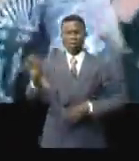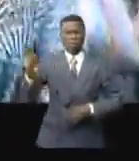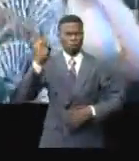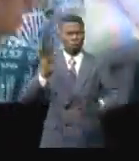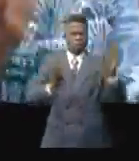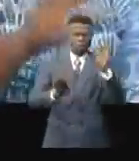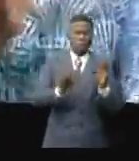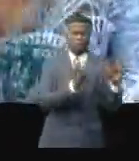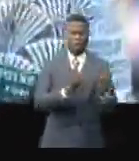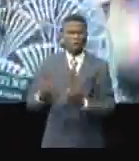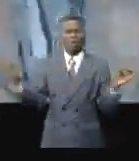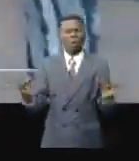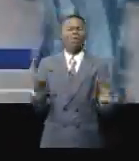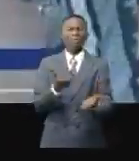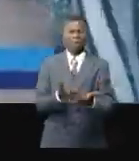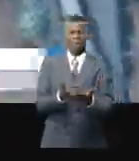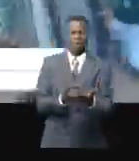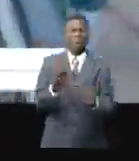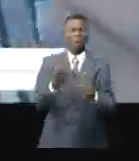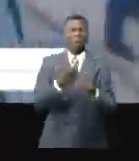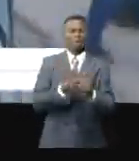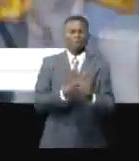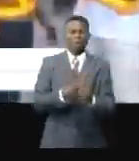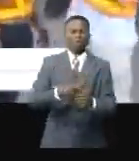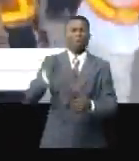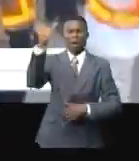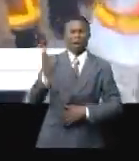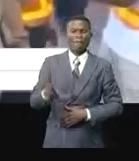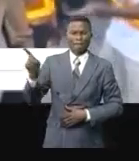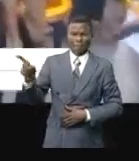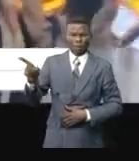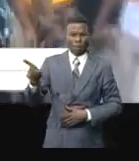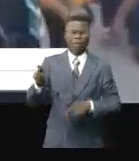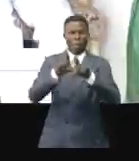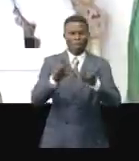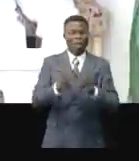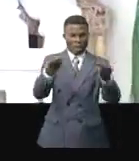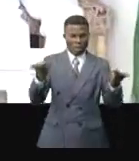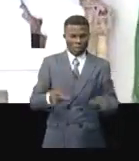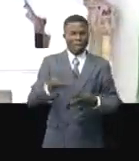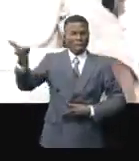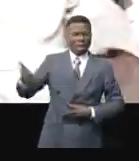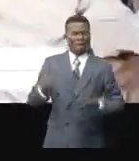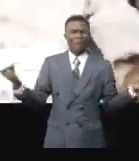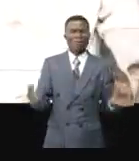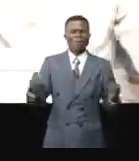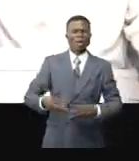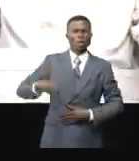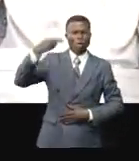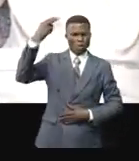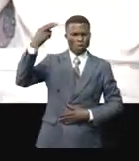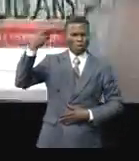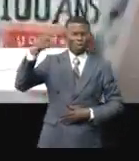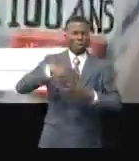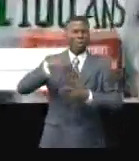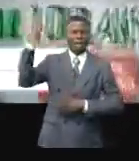pour organiser ce carnaval, notamment Nkamba, la Nouvelle-Jérusalem, sera également le lieu qui accueillera les invités venant de partout dans le